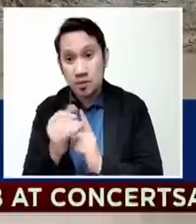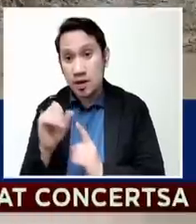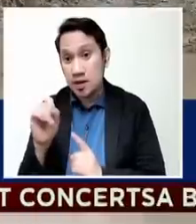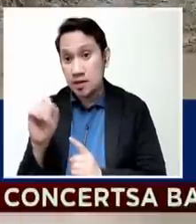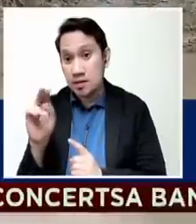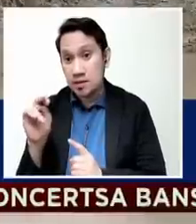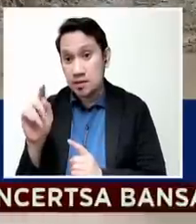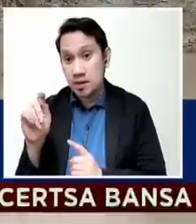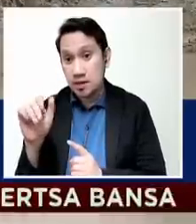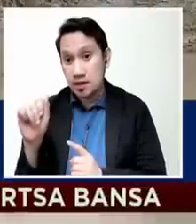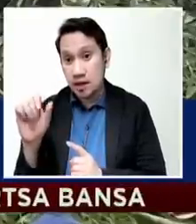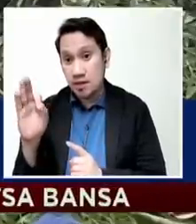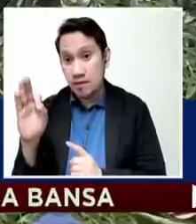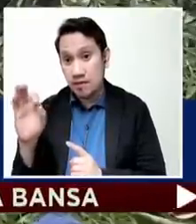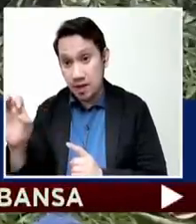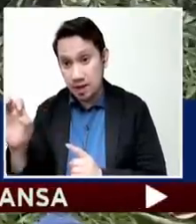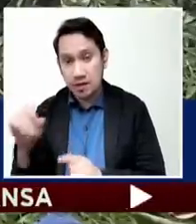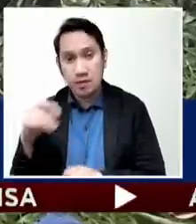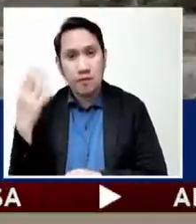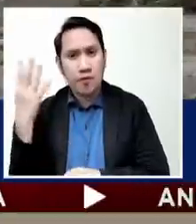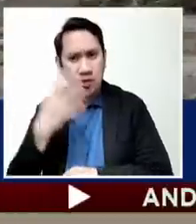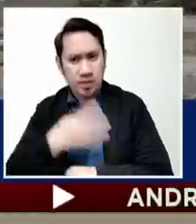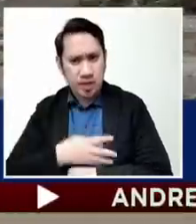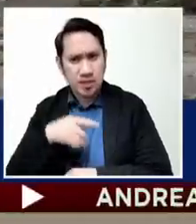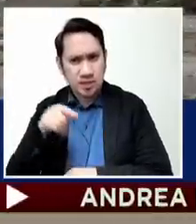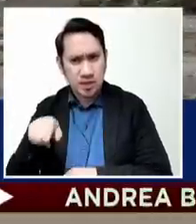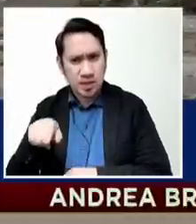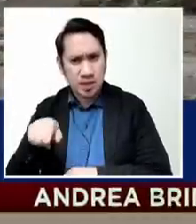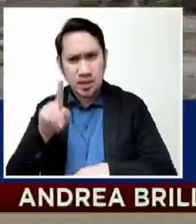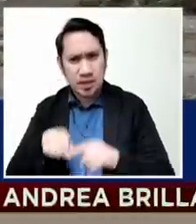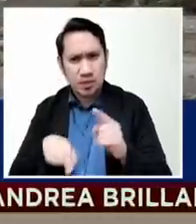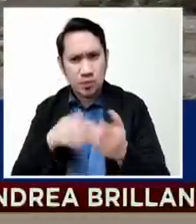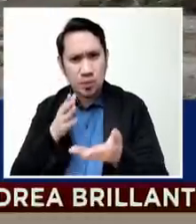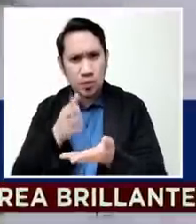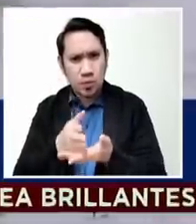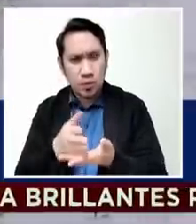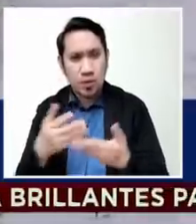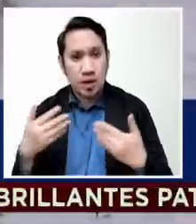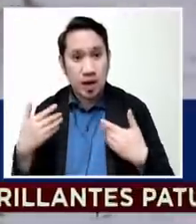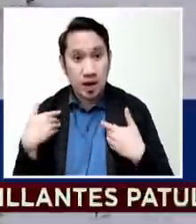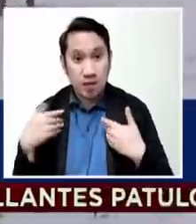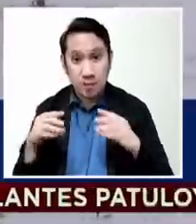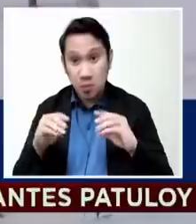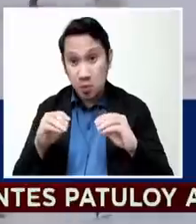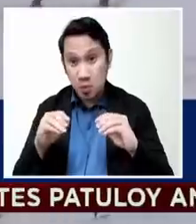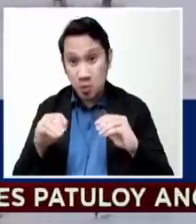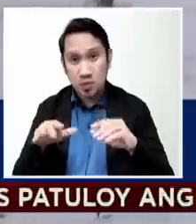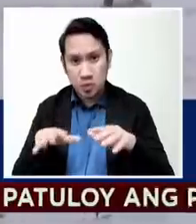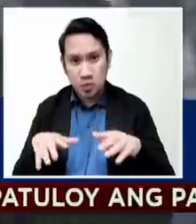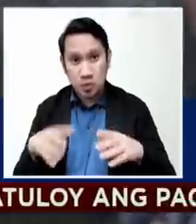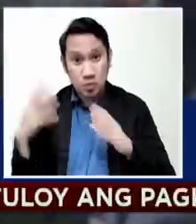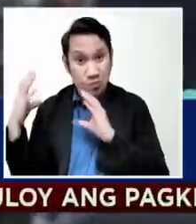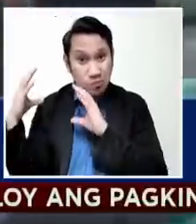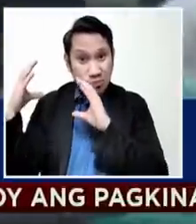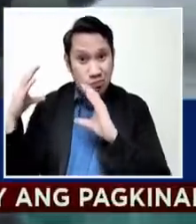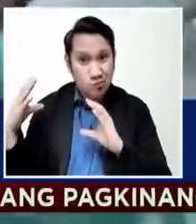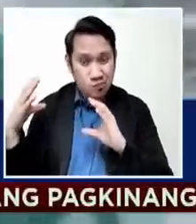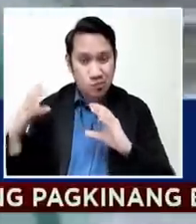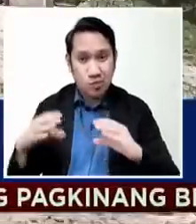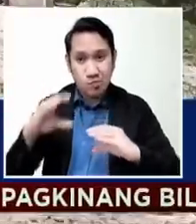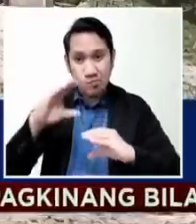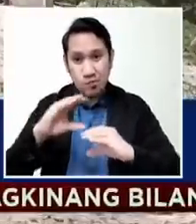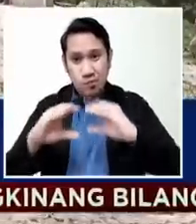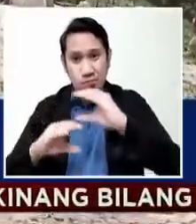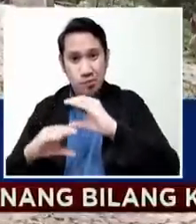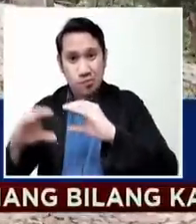na apat na araw nang isolated dahil sa habagat. Pansamantalang tinambakan ang buhangin ng sityo Palan Road para makababa at makatawid ang mga